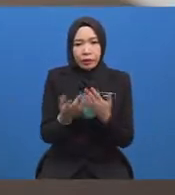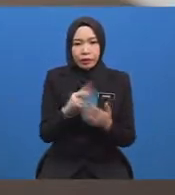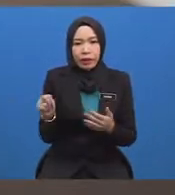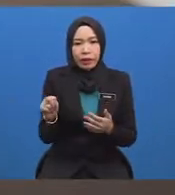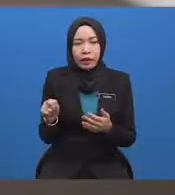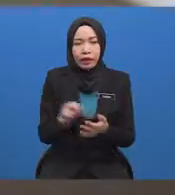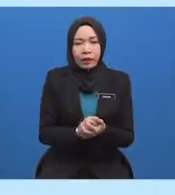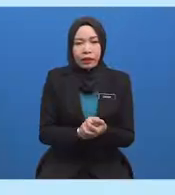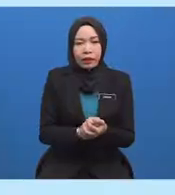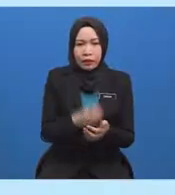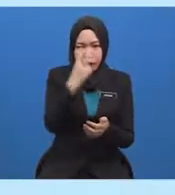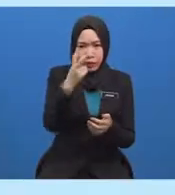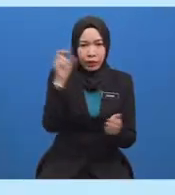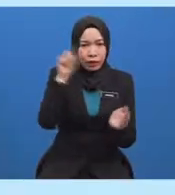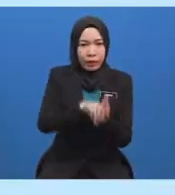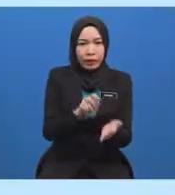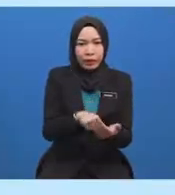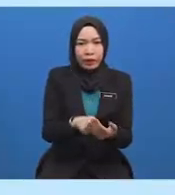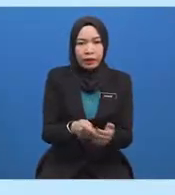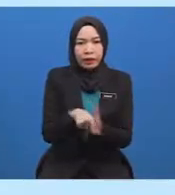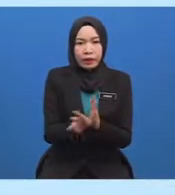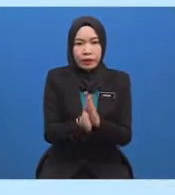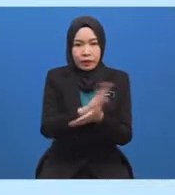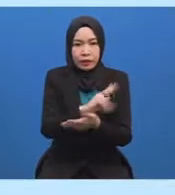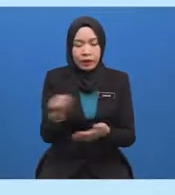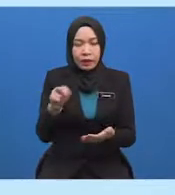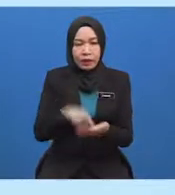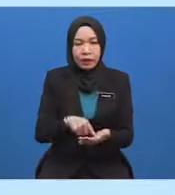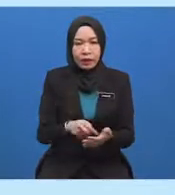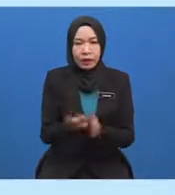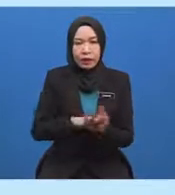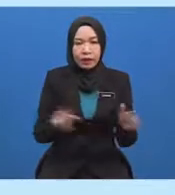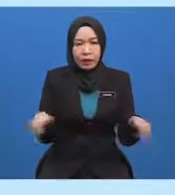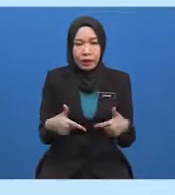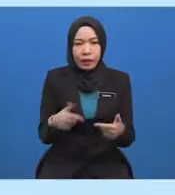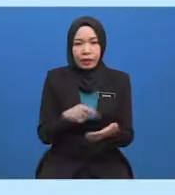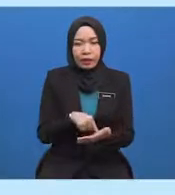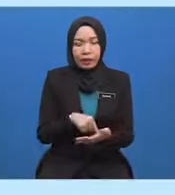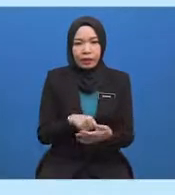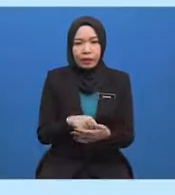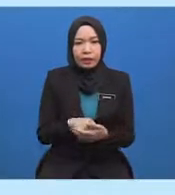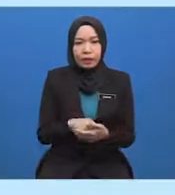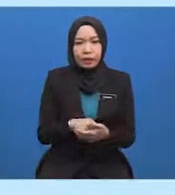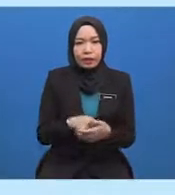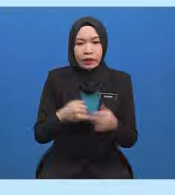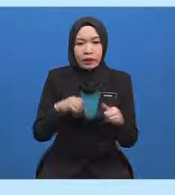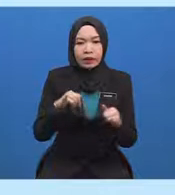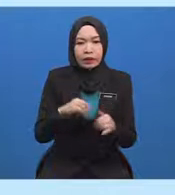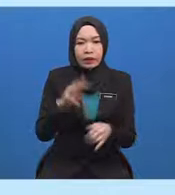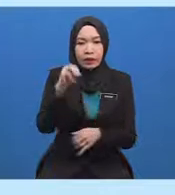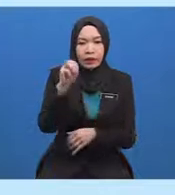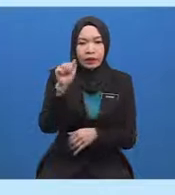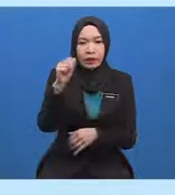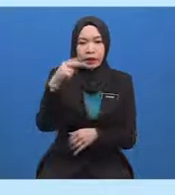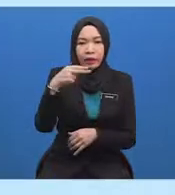gambar seterusnya Kejadian ini berlaku di jalan Mahameru Kuala Lumpur pada tahun